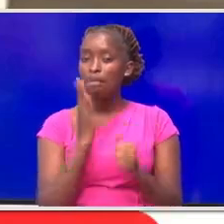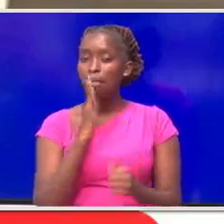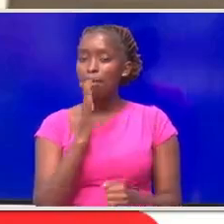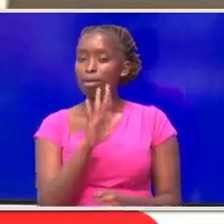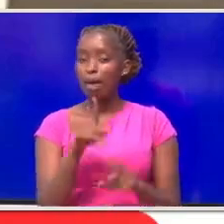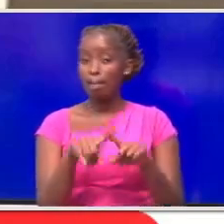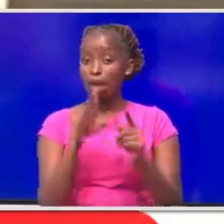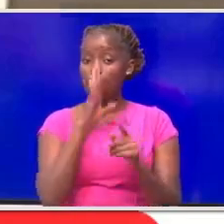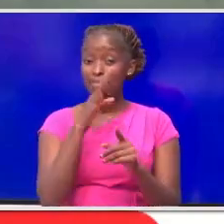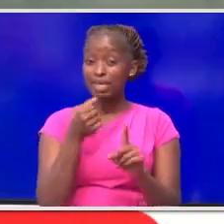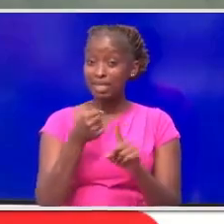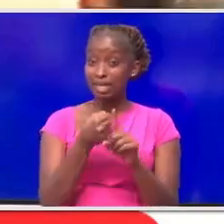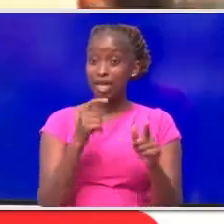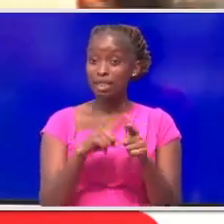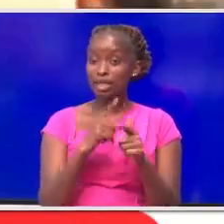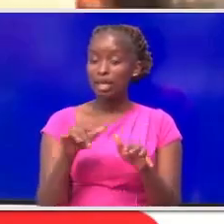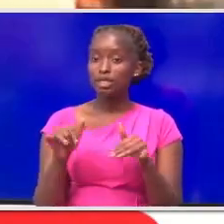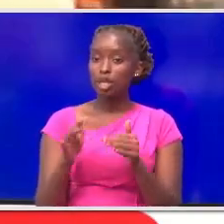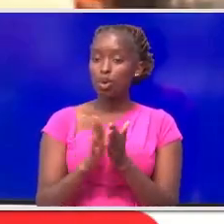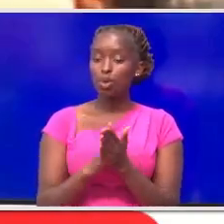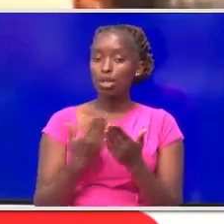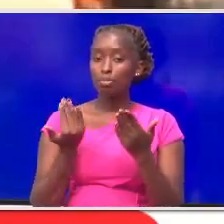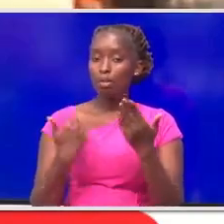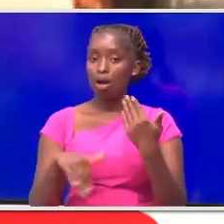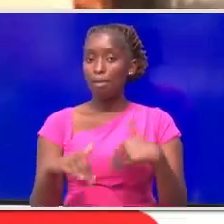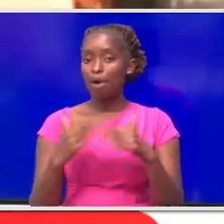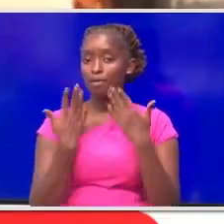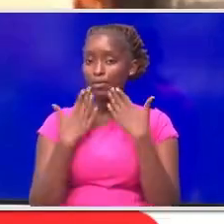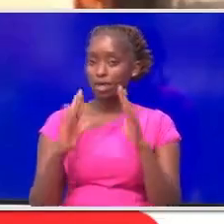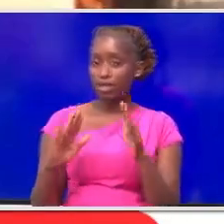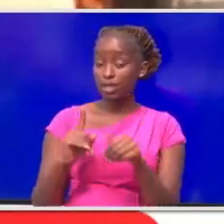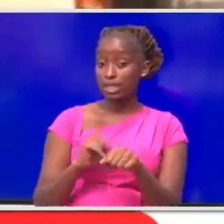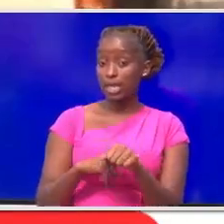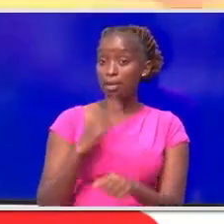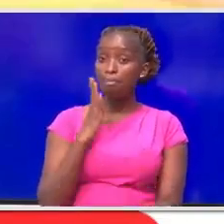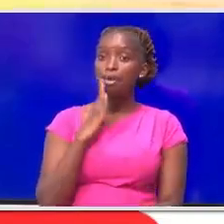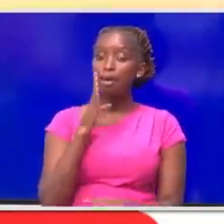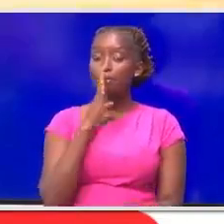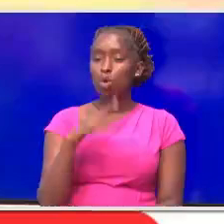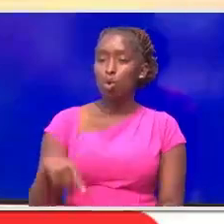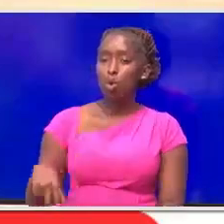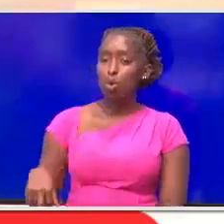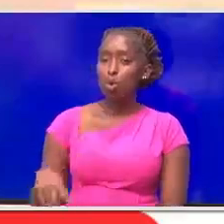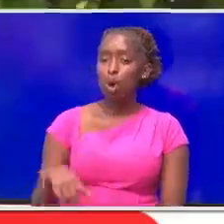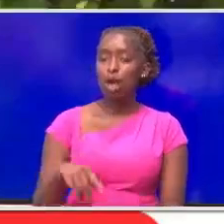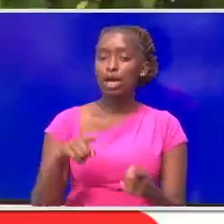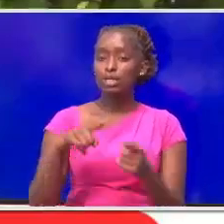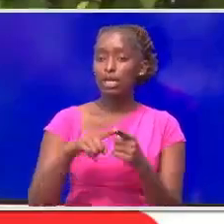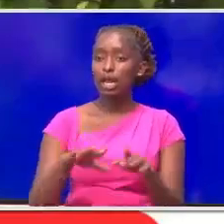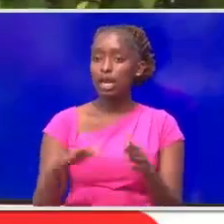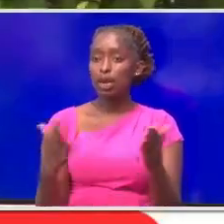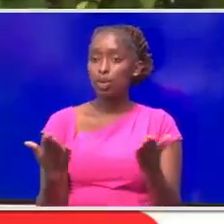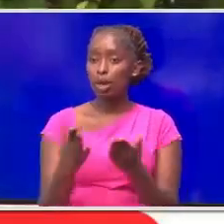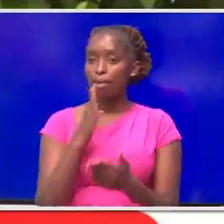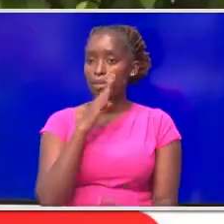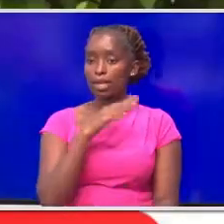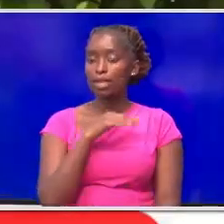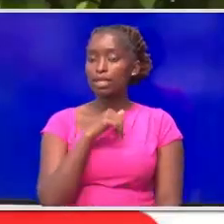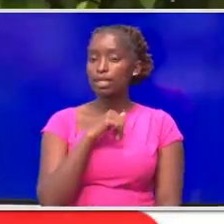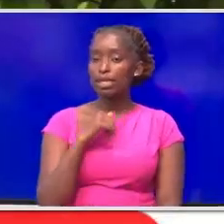kisogo na kuachwa na jeraha, huku mamake akitembezwa hadi eneo alikouawa.